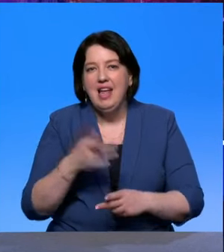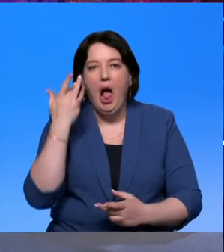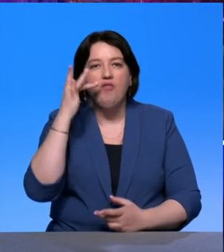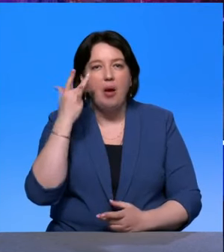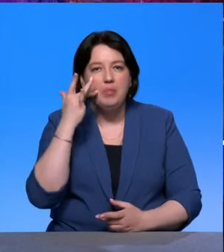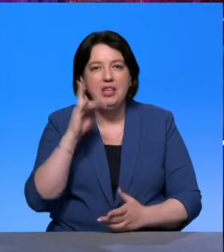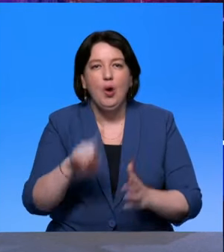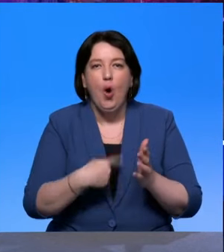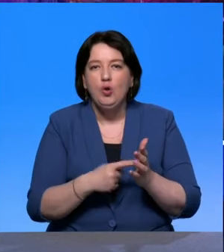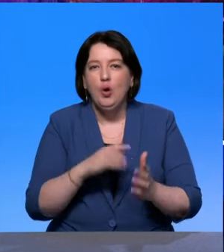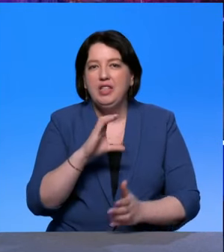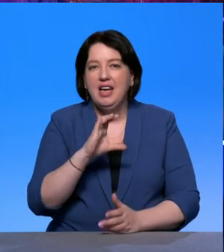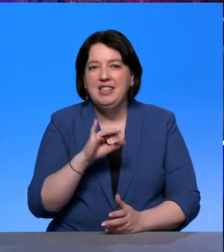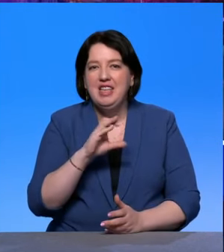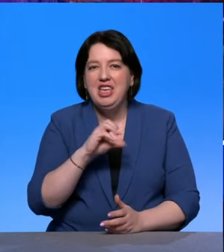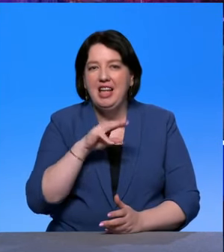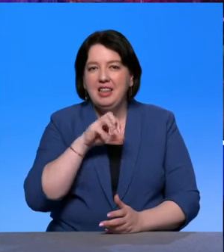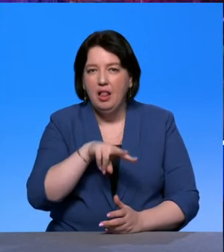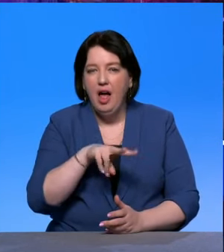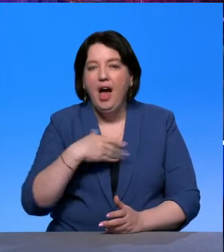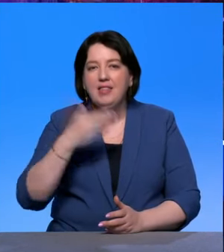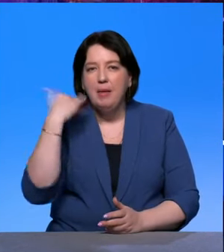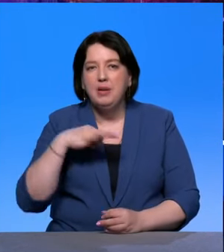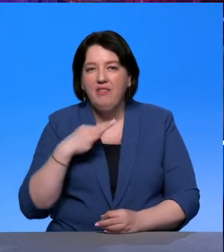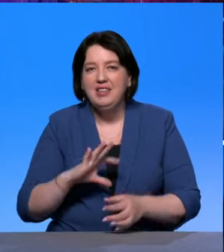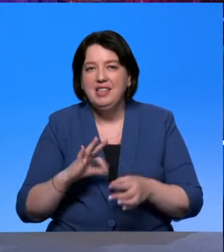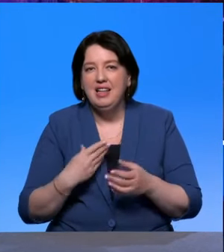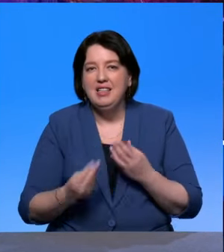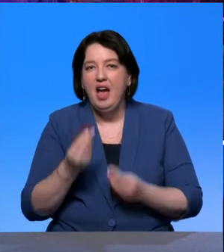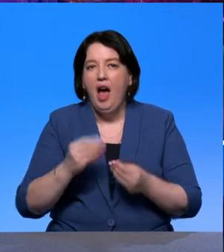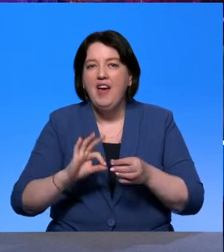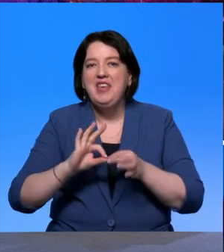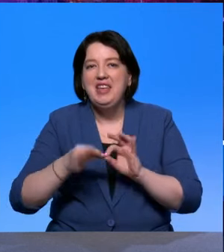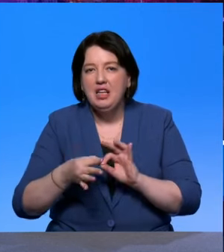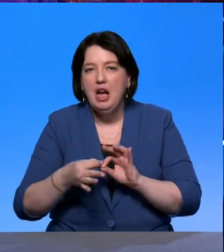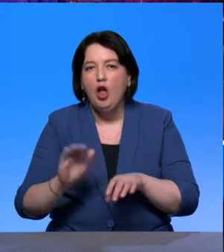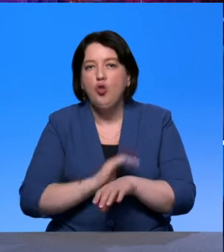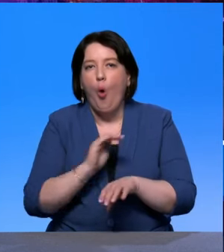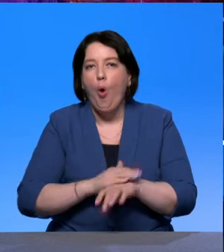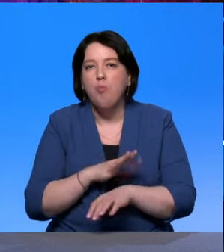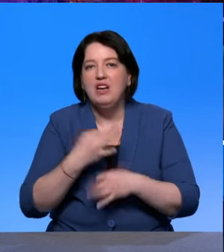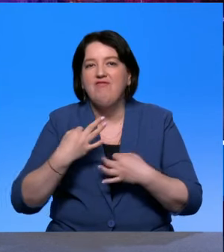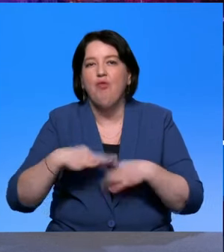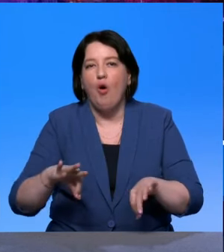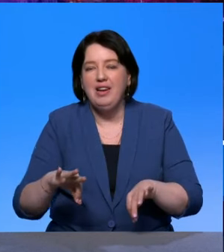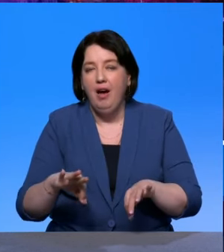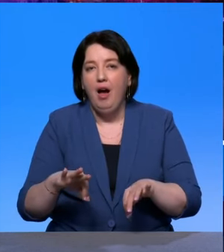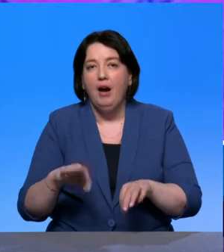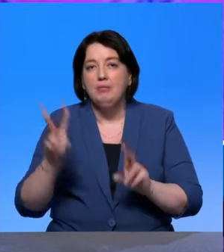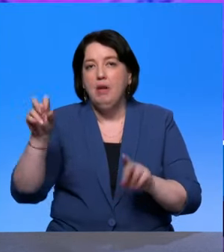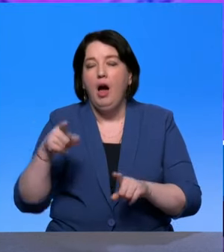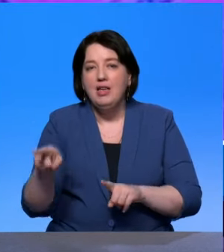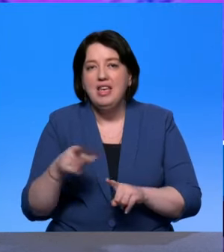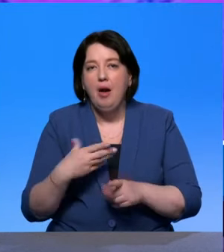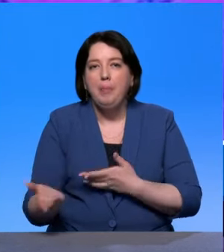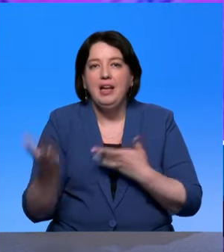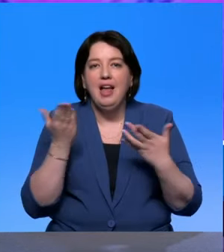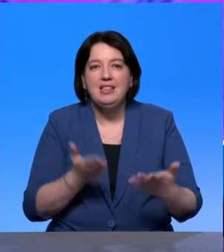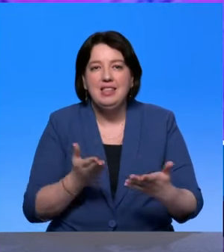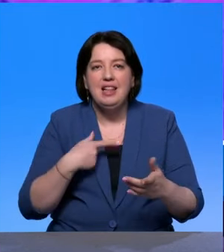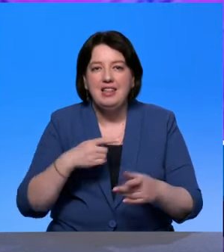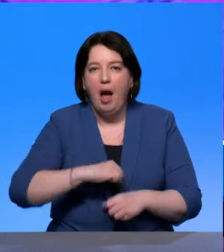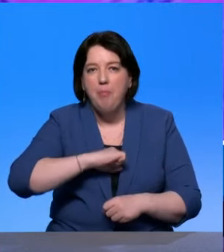да, игры Доброй воли еще проходили, ну и потом несколько раз. И вот пригласили меня на бейсбол. Для них это вообще... Вы знаете, мне